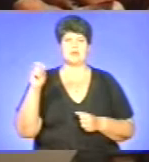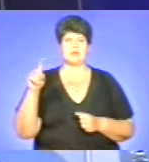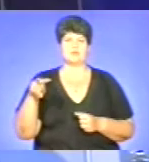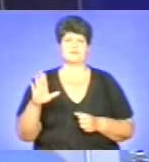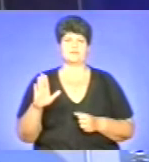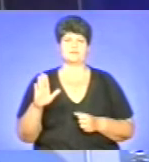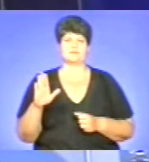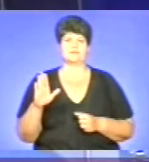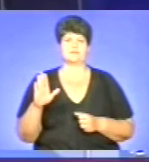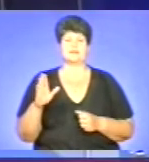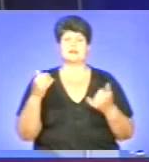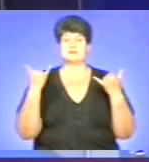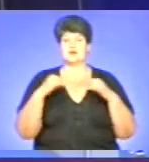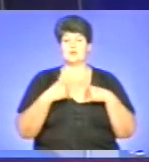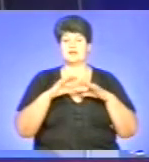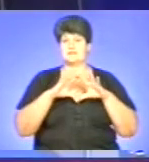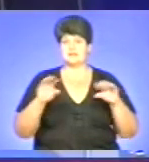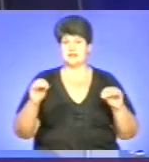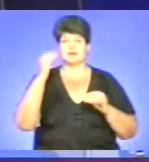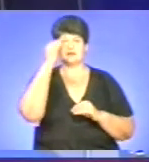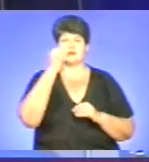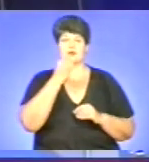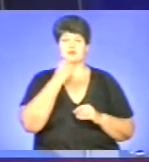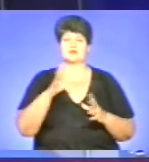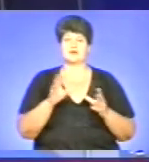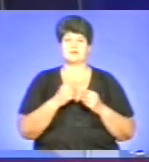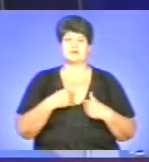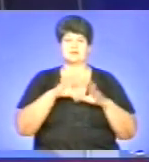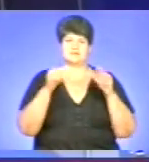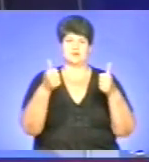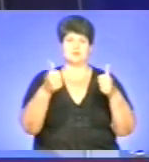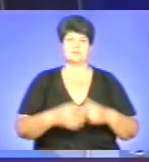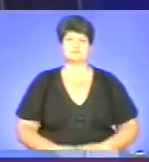Білов Наразі у мене все Дякую що ви з нами і На все